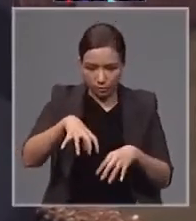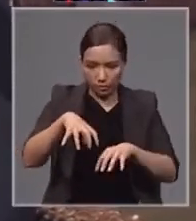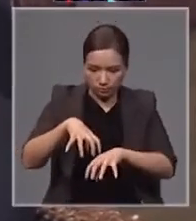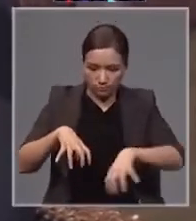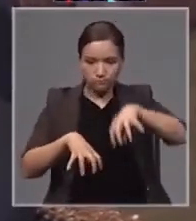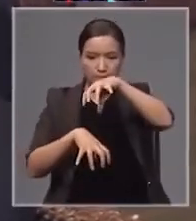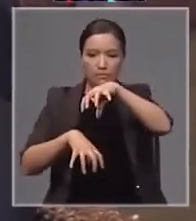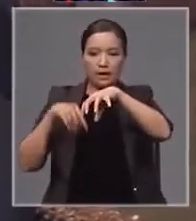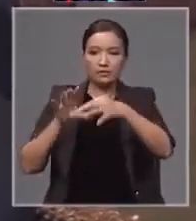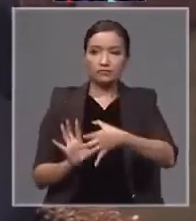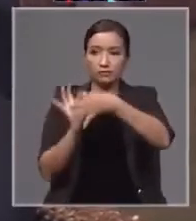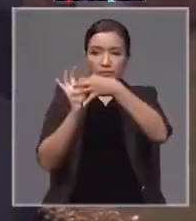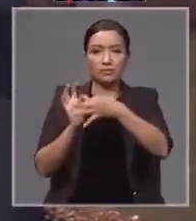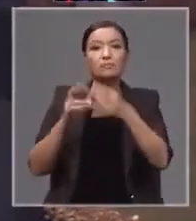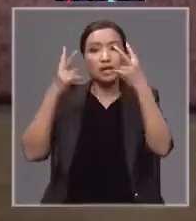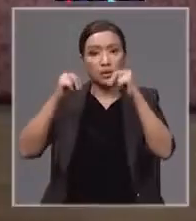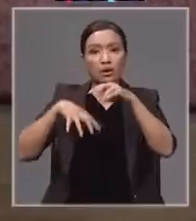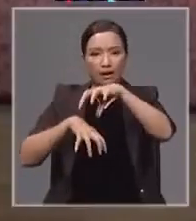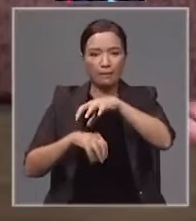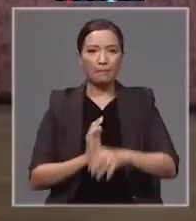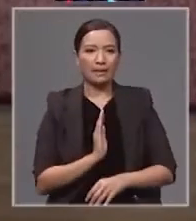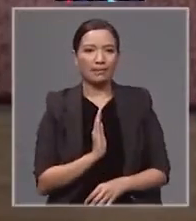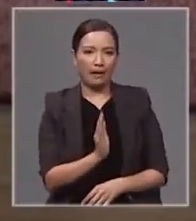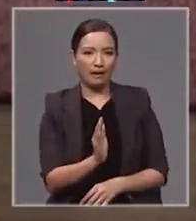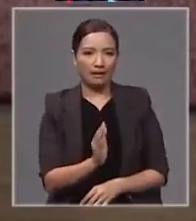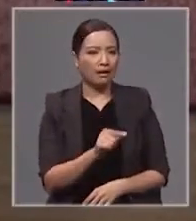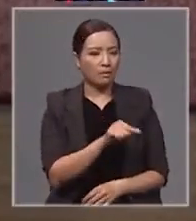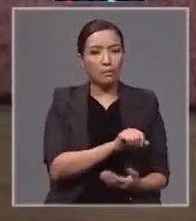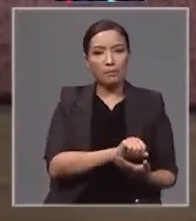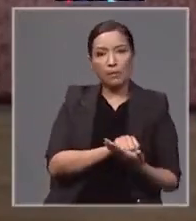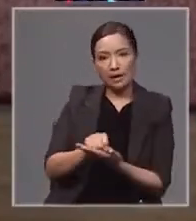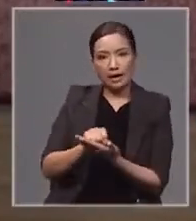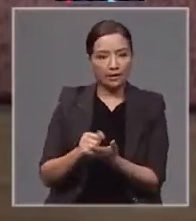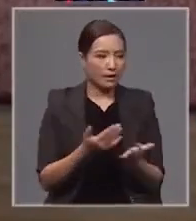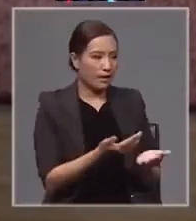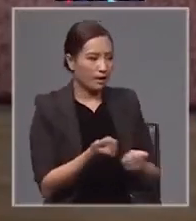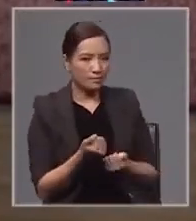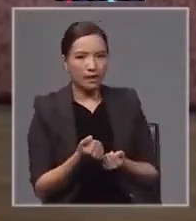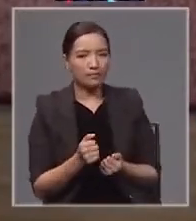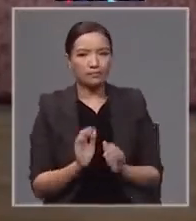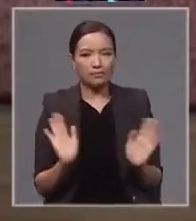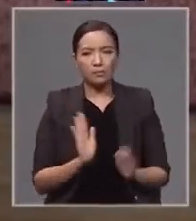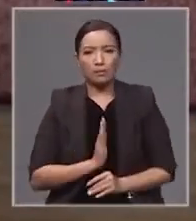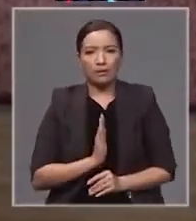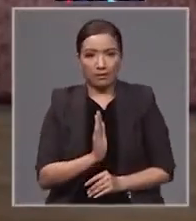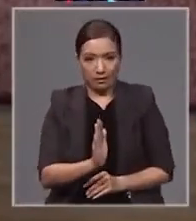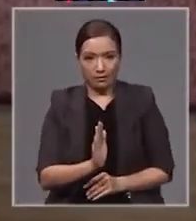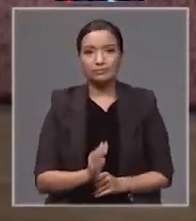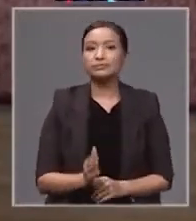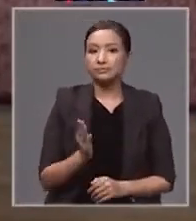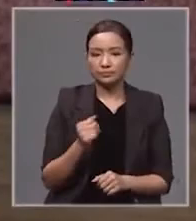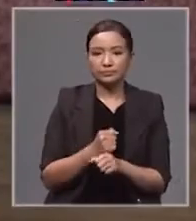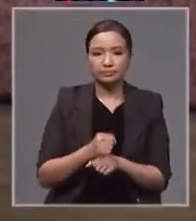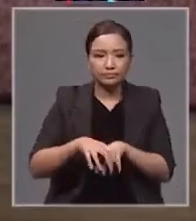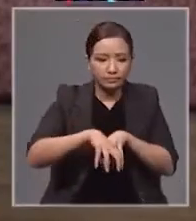ป็นกลางหน่อยไม่อยู่ในขั้วบริการให้บริการหรือว่ารับบริการหรืออะไรต่าง ๆและคุณหมอทำงานเครือข่ายด้วย แล้